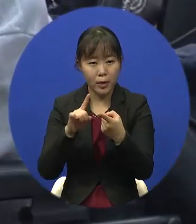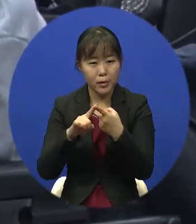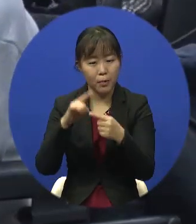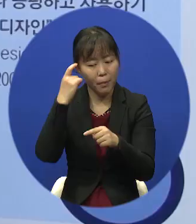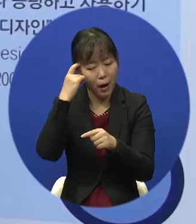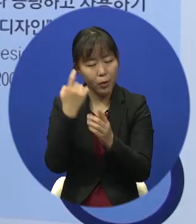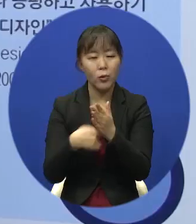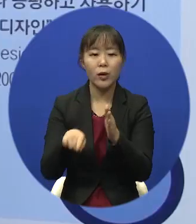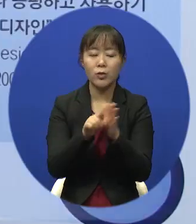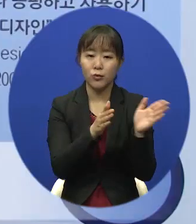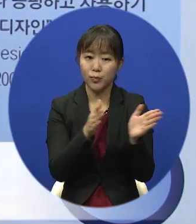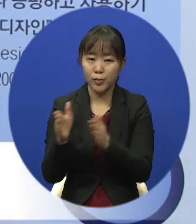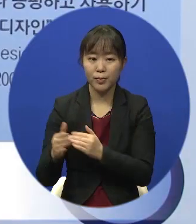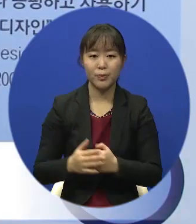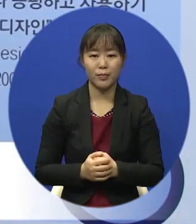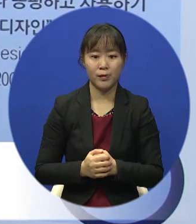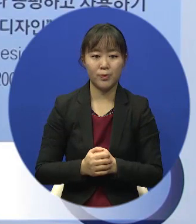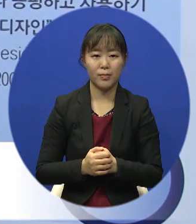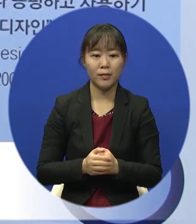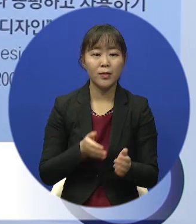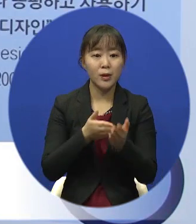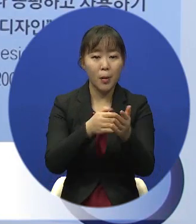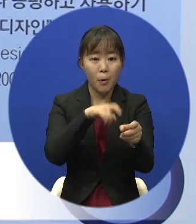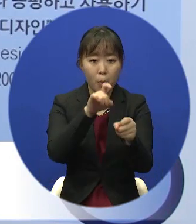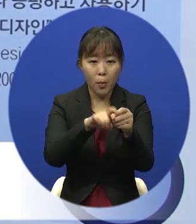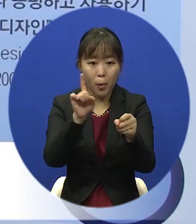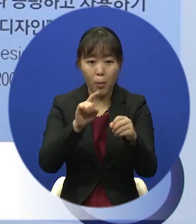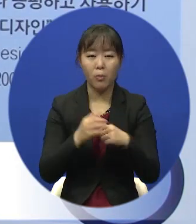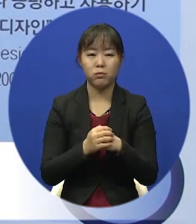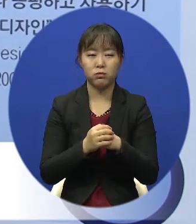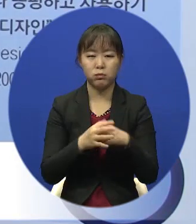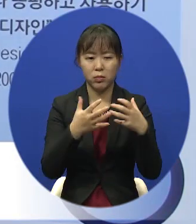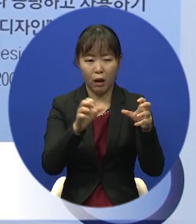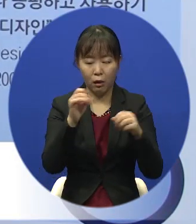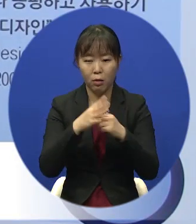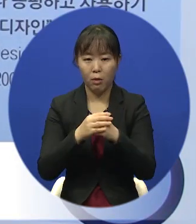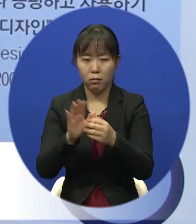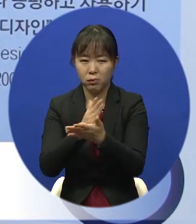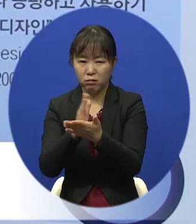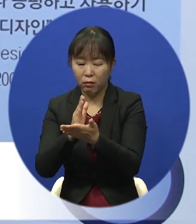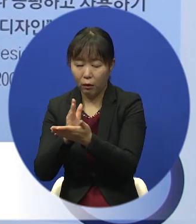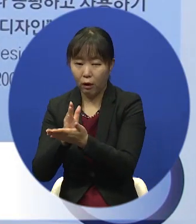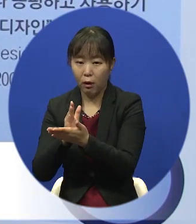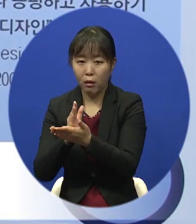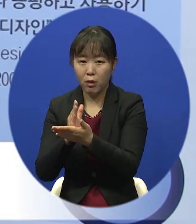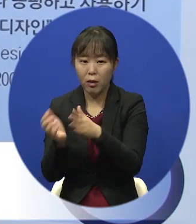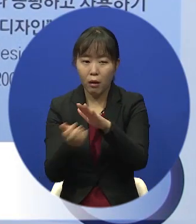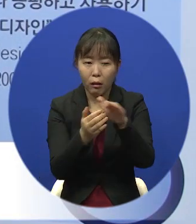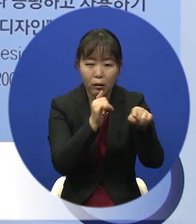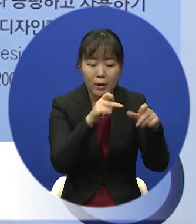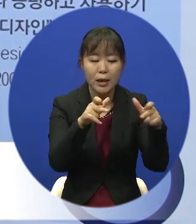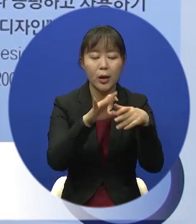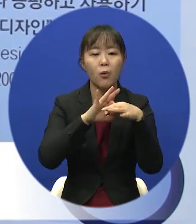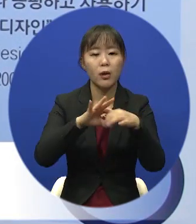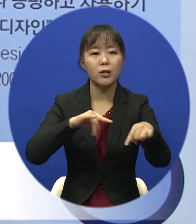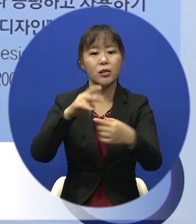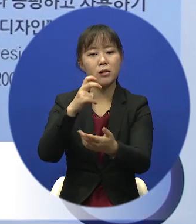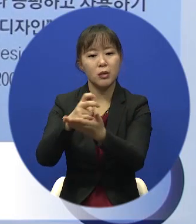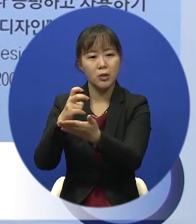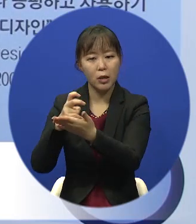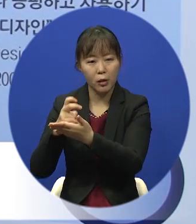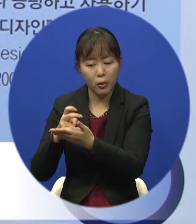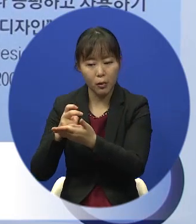마련됐습니다. 개최하는 취지는 파편적이거나 분절적으로 이루어지고 있는 장애 관련한 정책